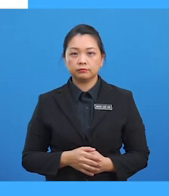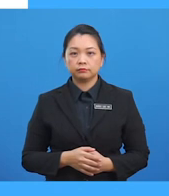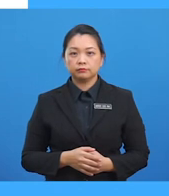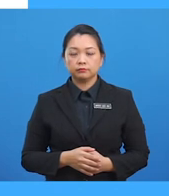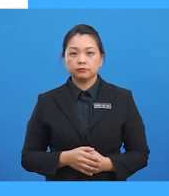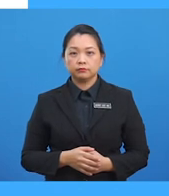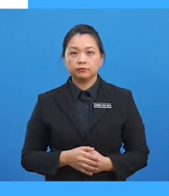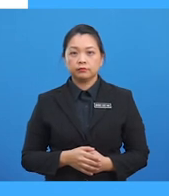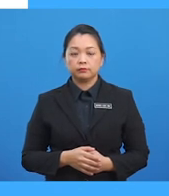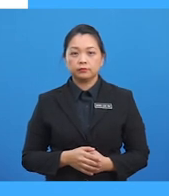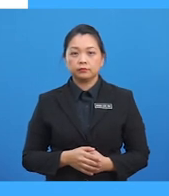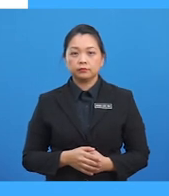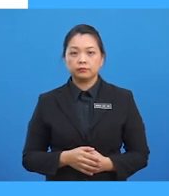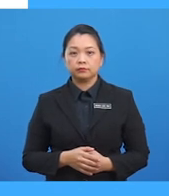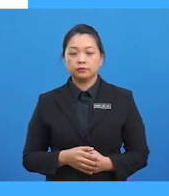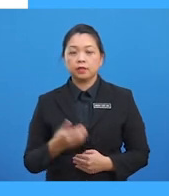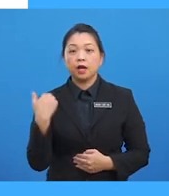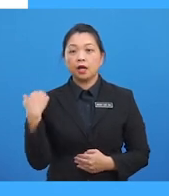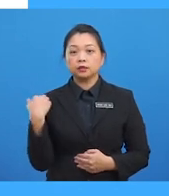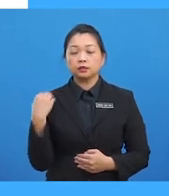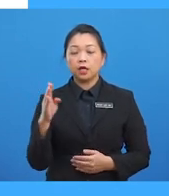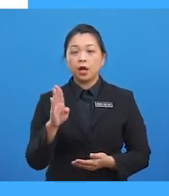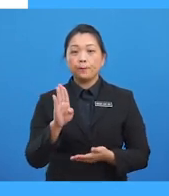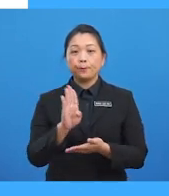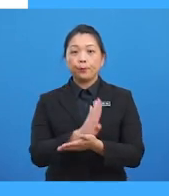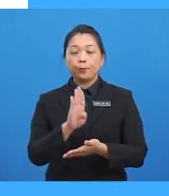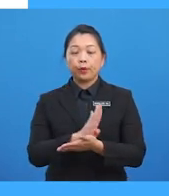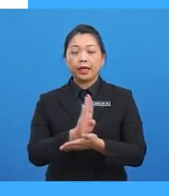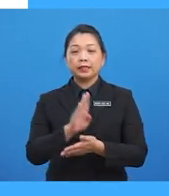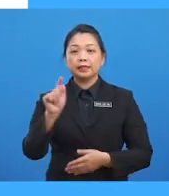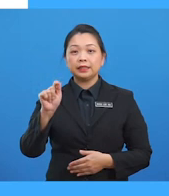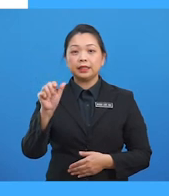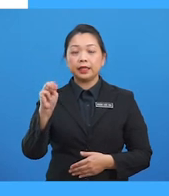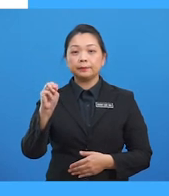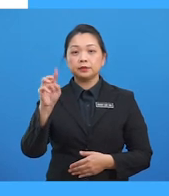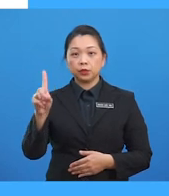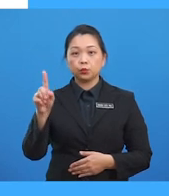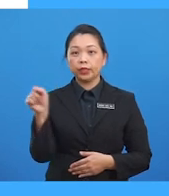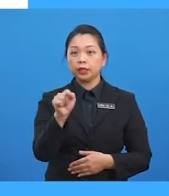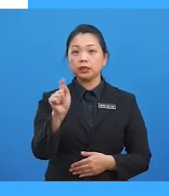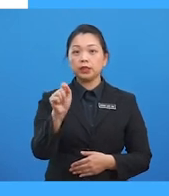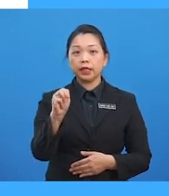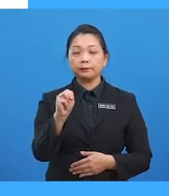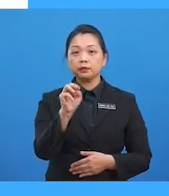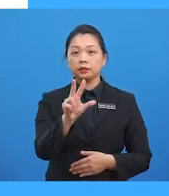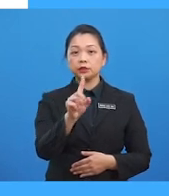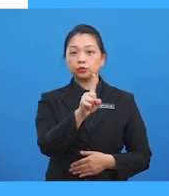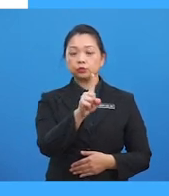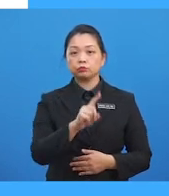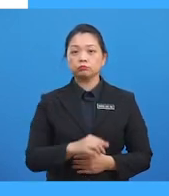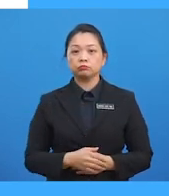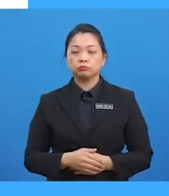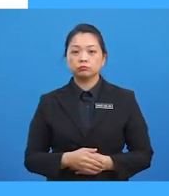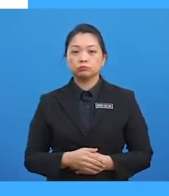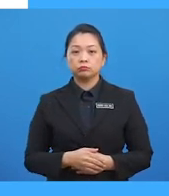dagangan baru yang mengandungi borang TM1 hingga TM31. Dokumen berkaitan dan sokongan lain